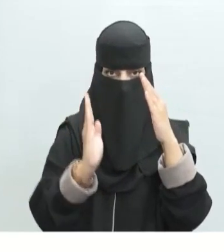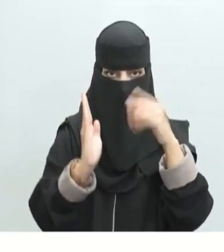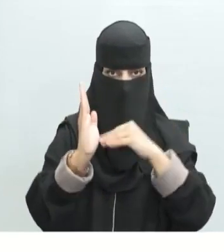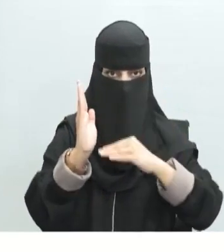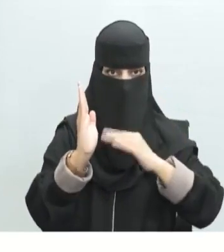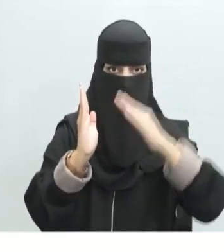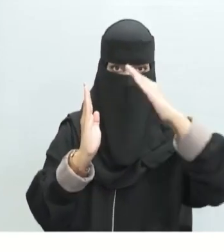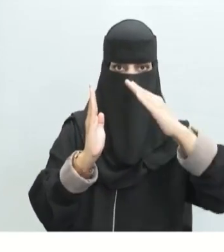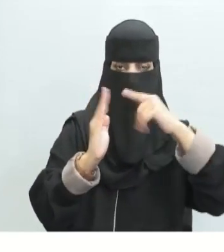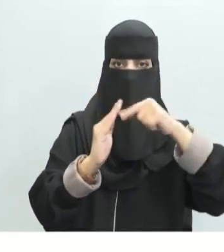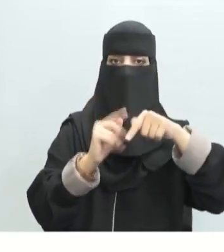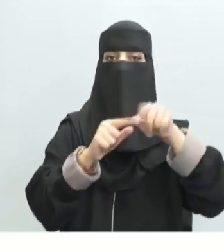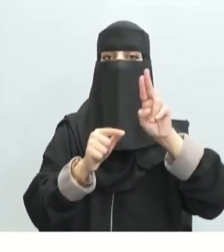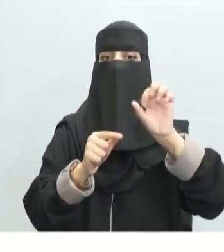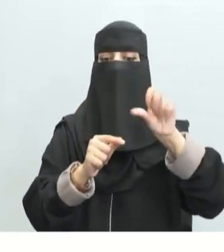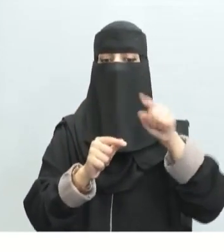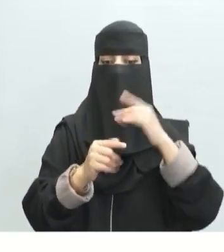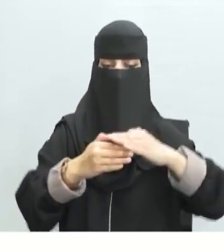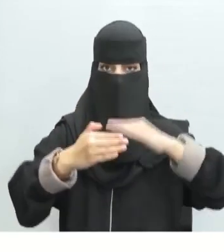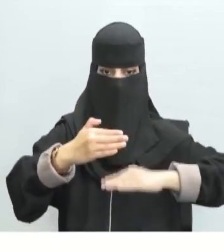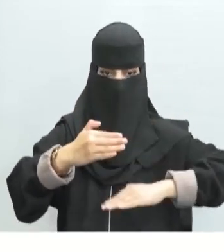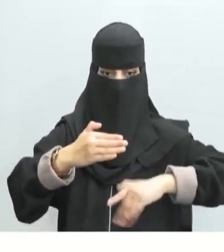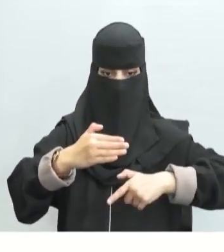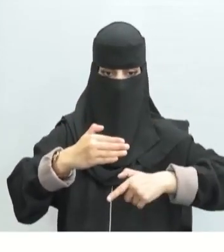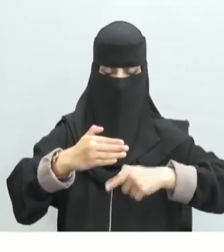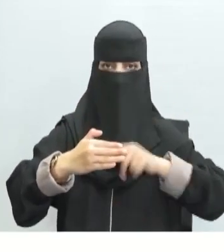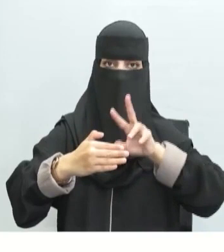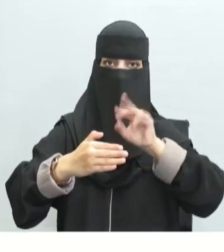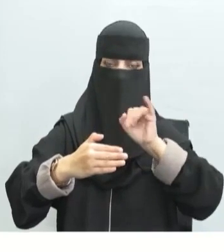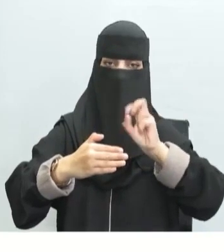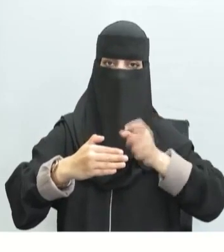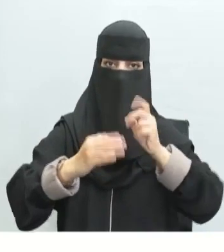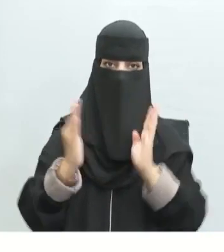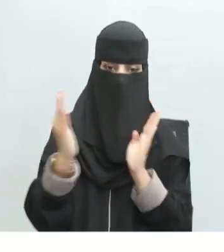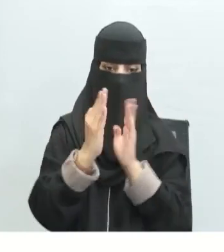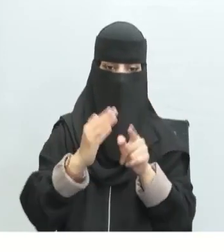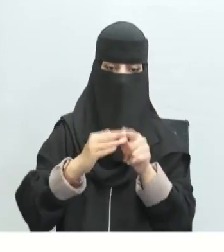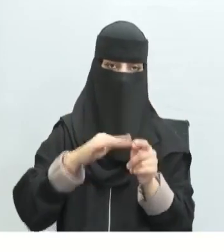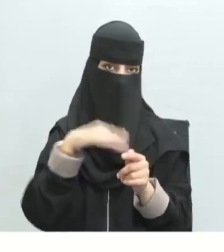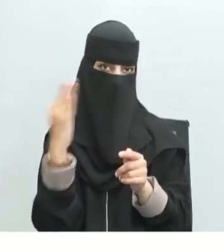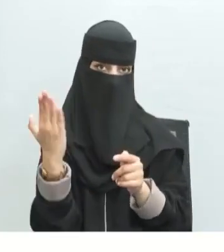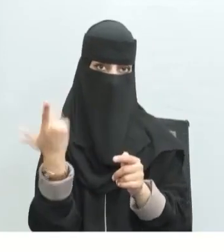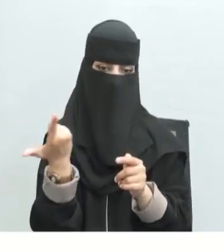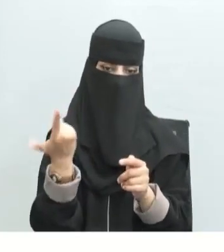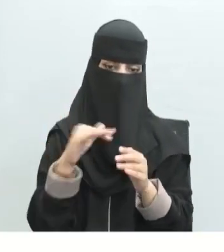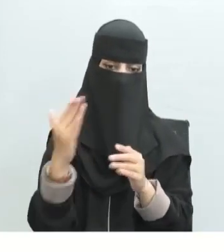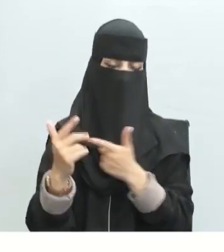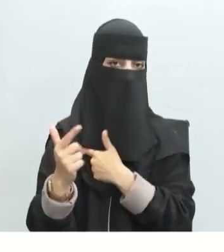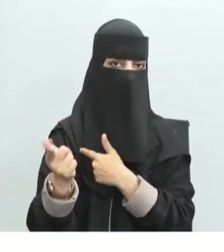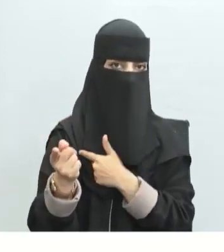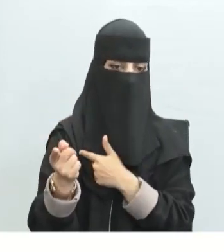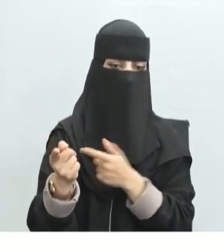نسميه الضلع المقابل نسميه الضلع المقابل والضلع الذي يجاور يتا هذا نسميها